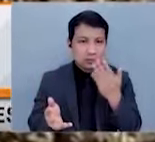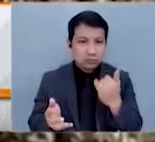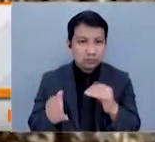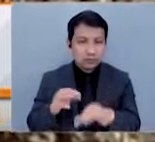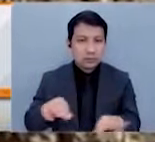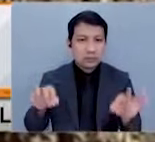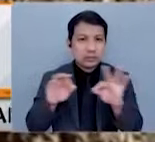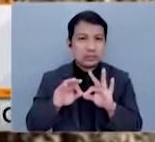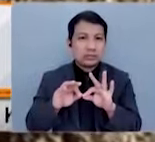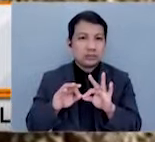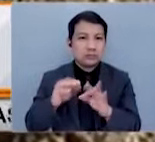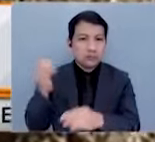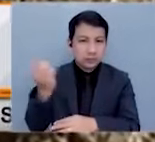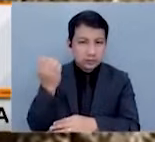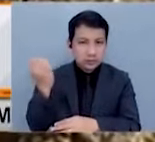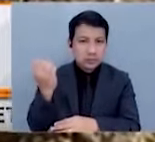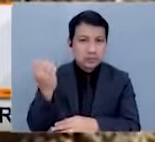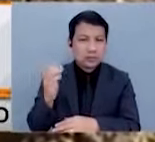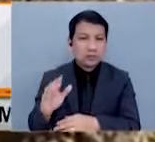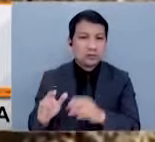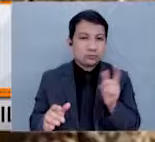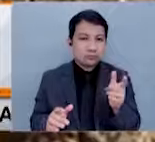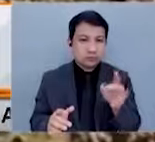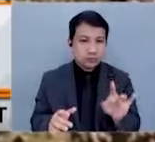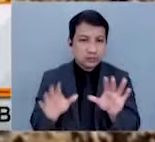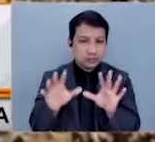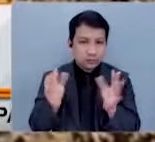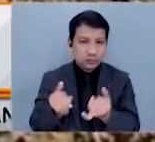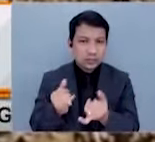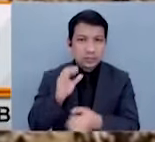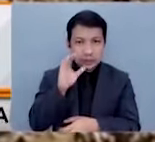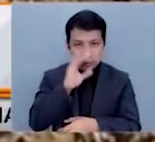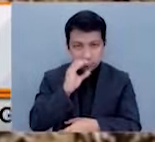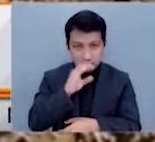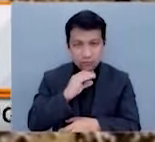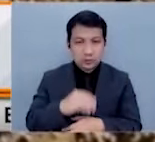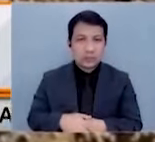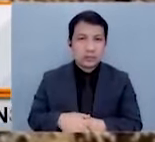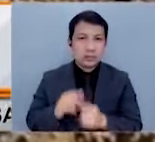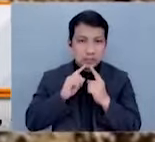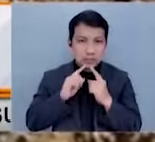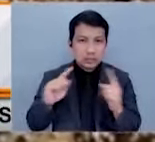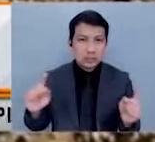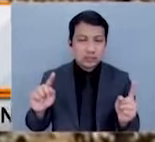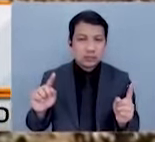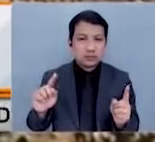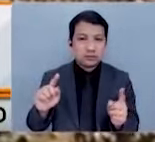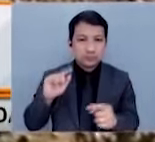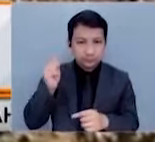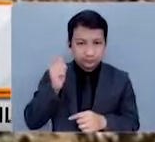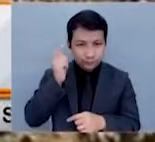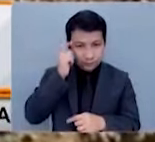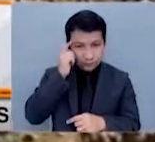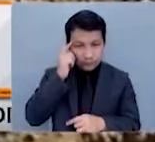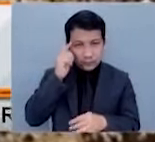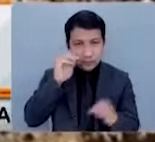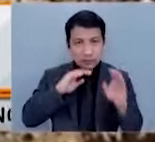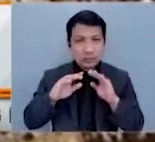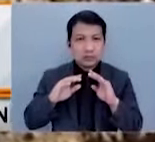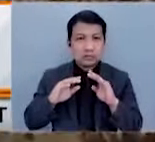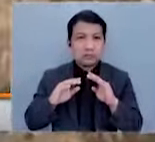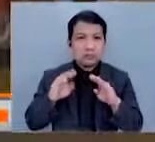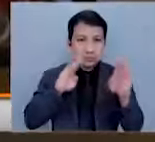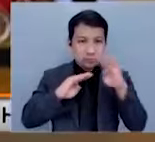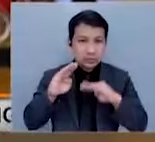na sa state of calamity ang 28 barangay sa lungsod. Idiniklara rin ng lokal na pamahalaan ang krisis sa tubig. I went